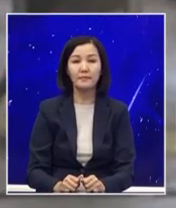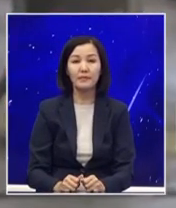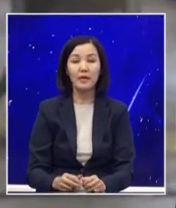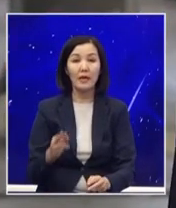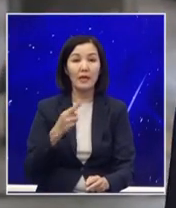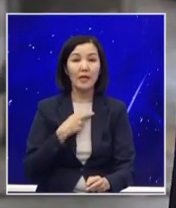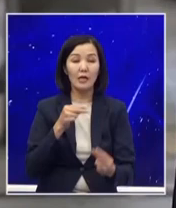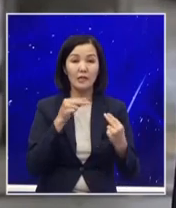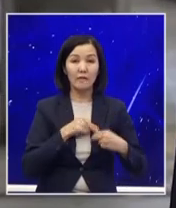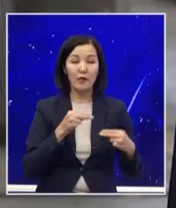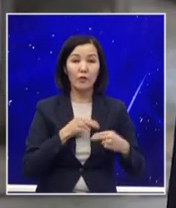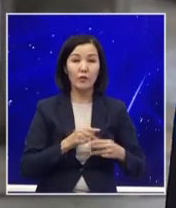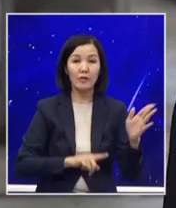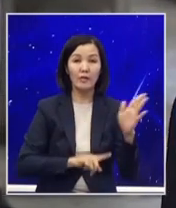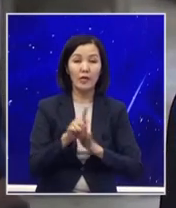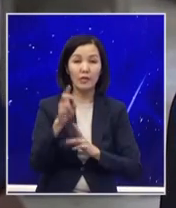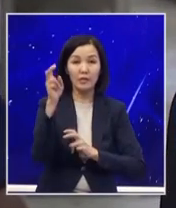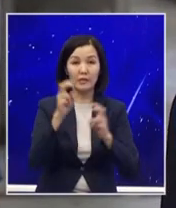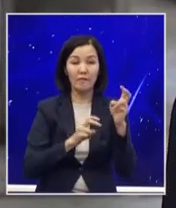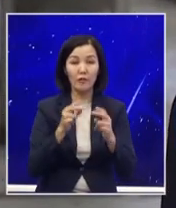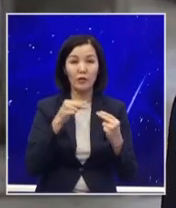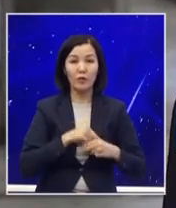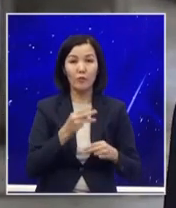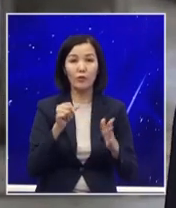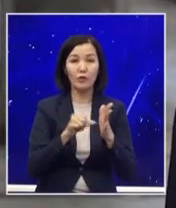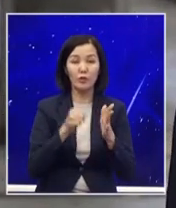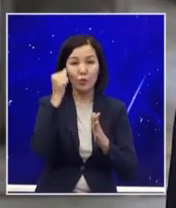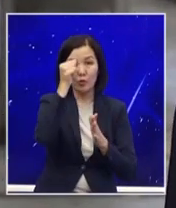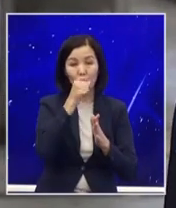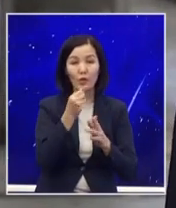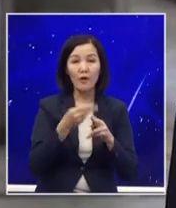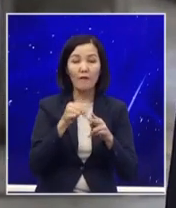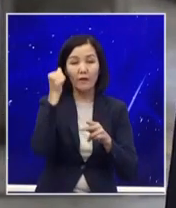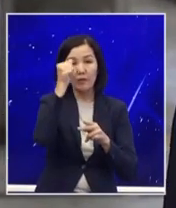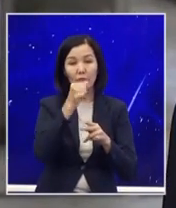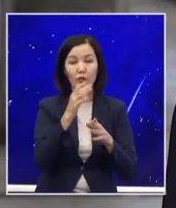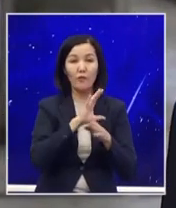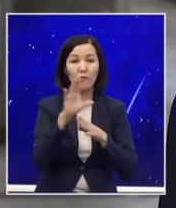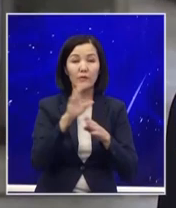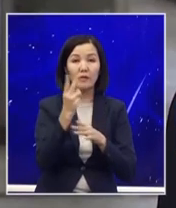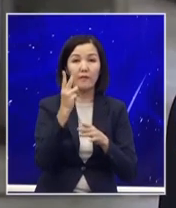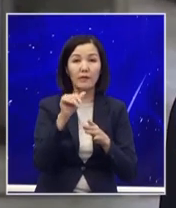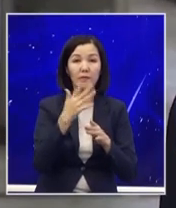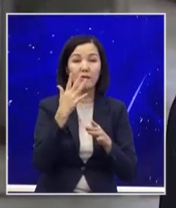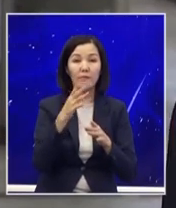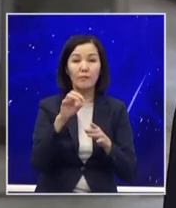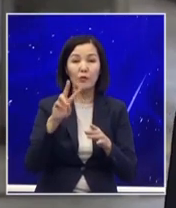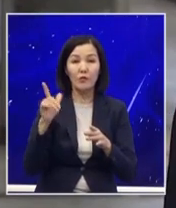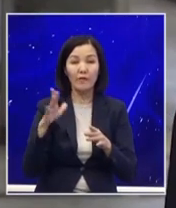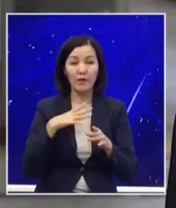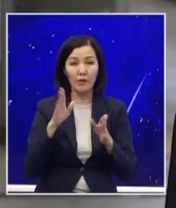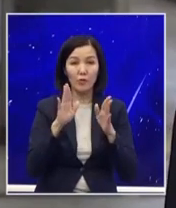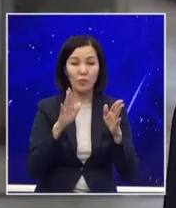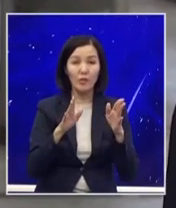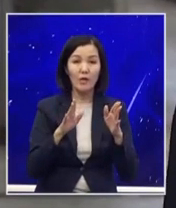Я свою трудовую деятельность начал на этом заводе. Работаю вот уже 6-й год. Мы в этом году планировали выпустить 2,5 миллиона аккумуляторов. В связи